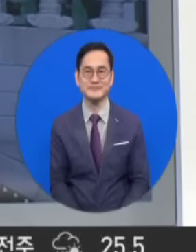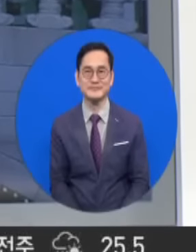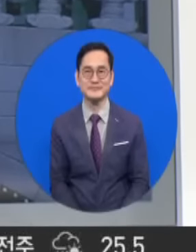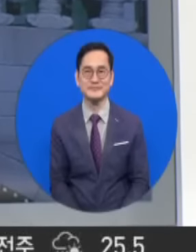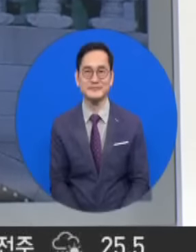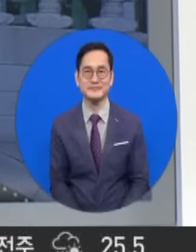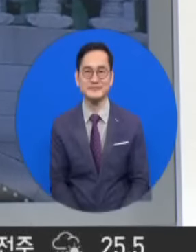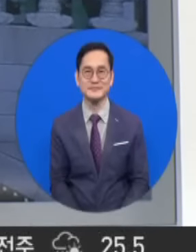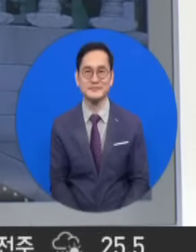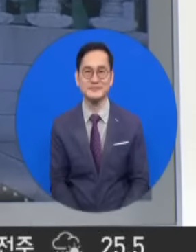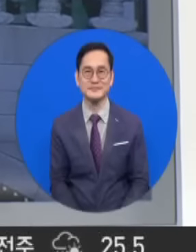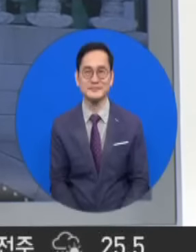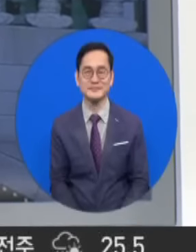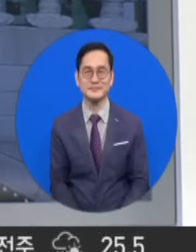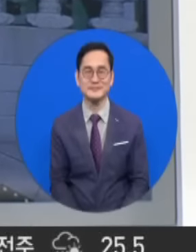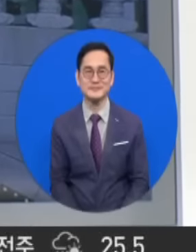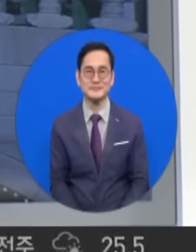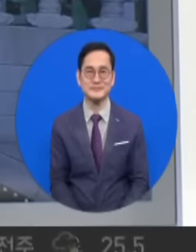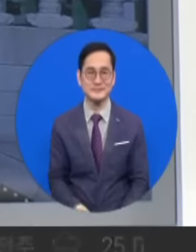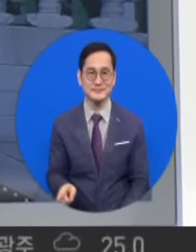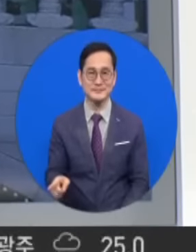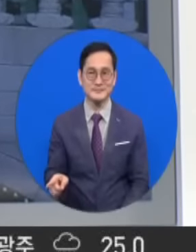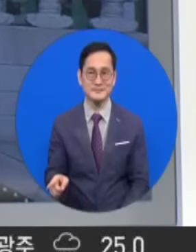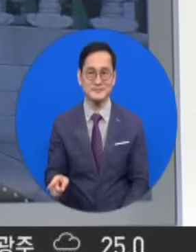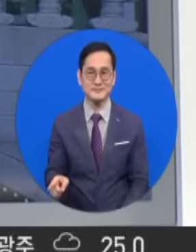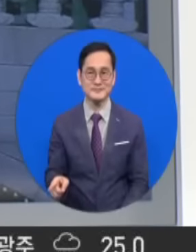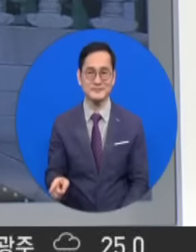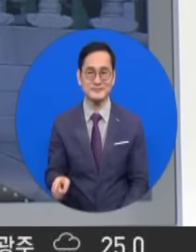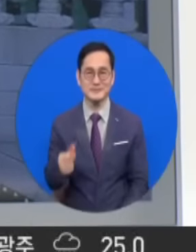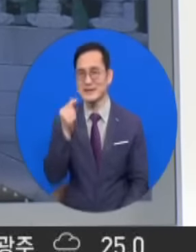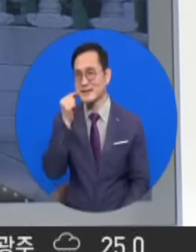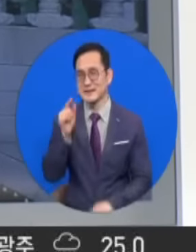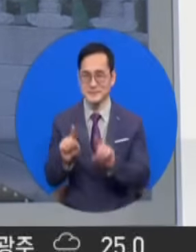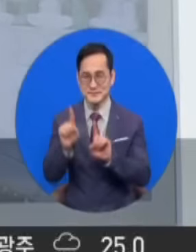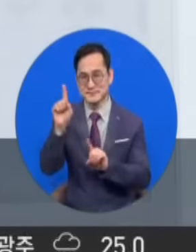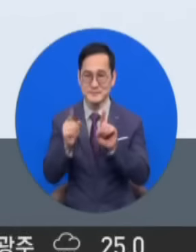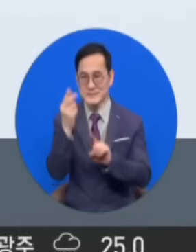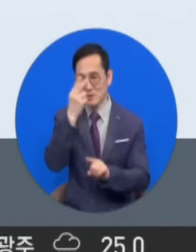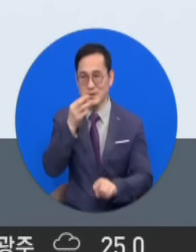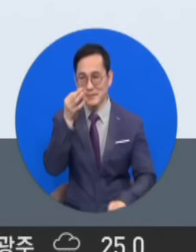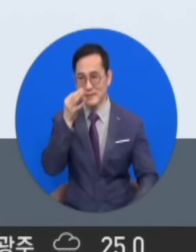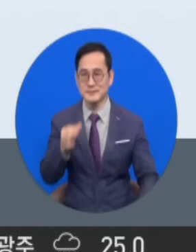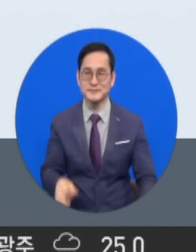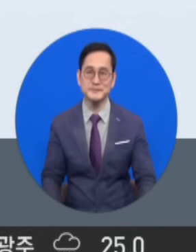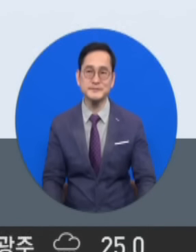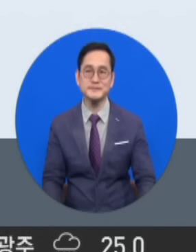국민의힘 당대표 후보들의 지지율도 준비되어 있습니다.